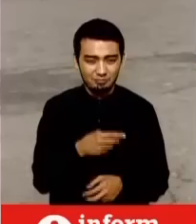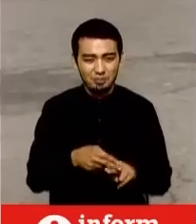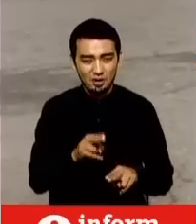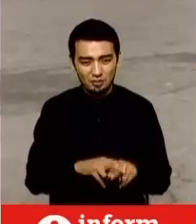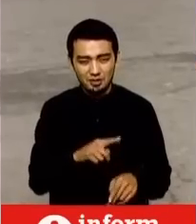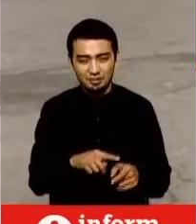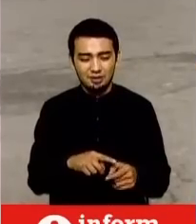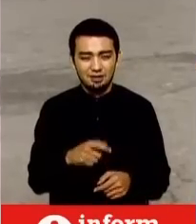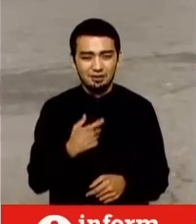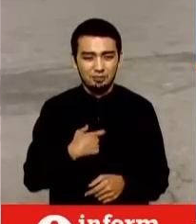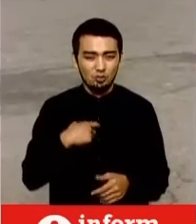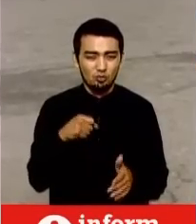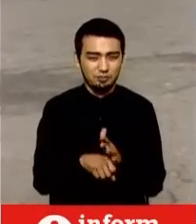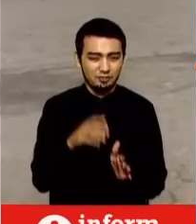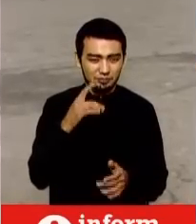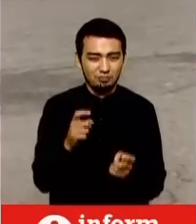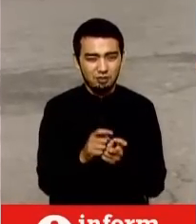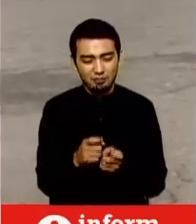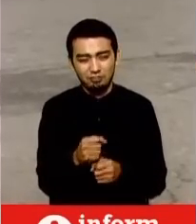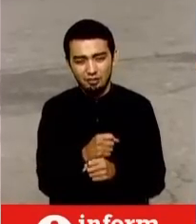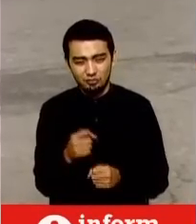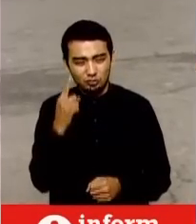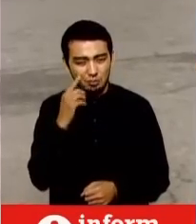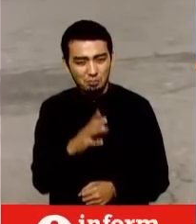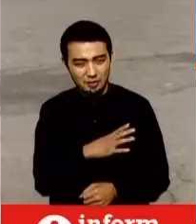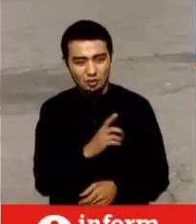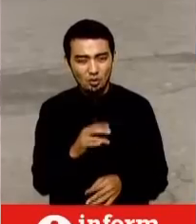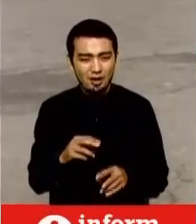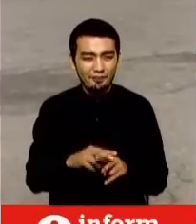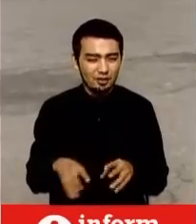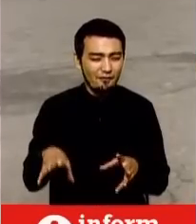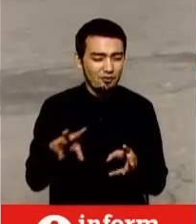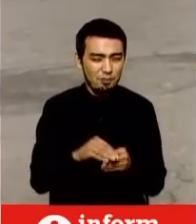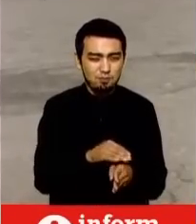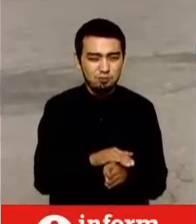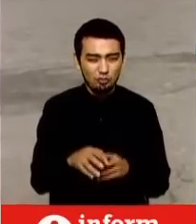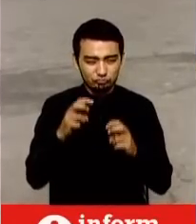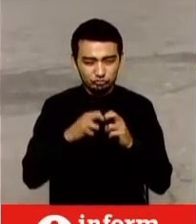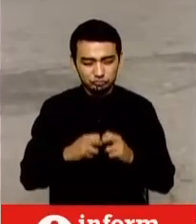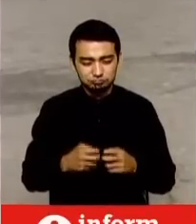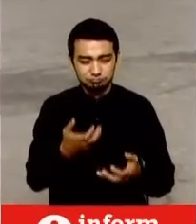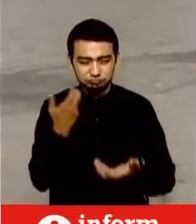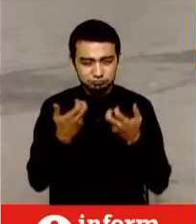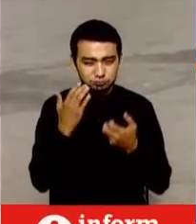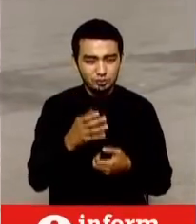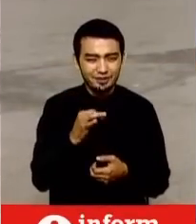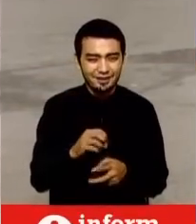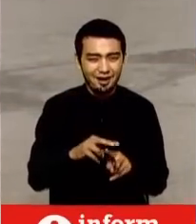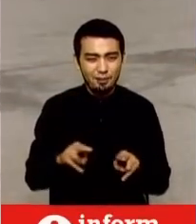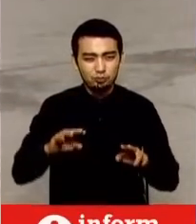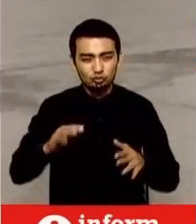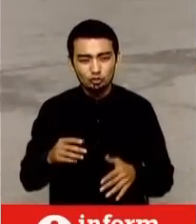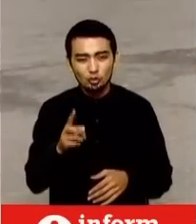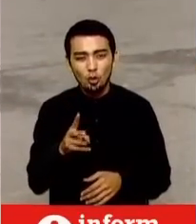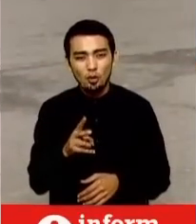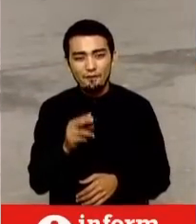ұрып-соғу емес, енді бала арасындағы жанжал төбелес болған шығар. Бірақ бұл жағдайдың бар зерттеледі, зерделенеді және осындай жағдайға